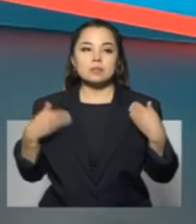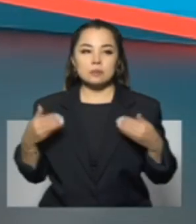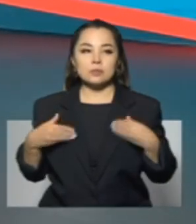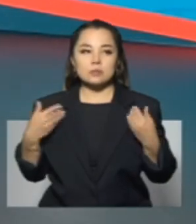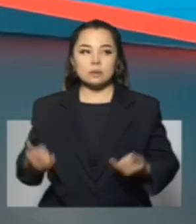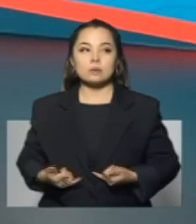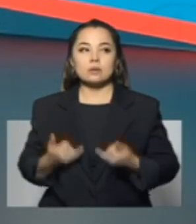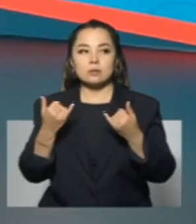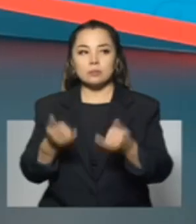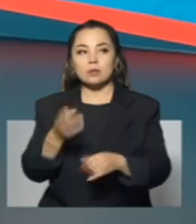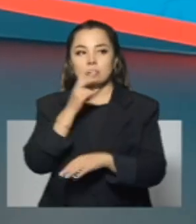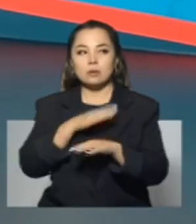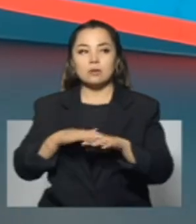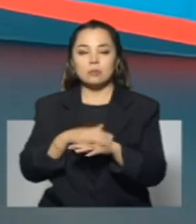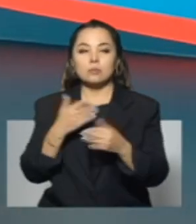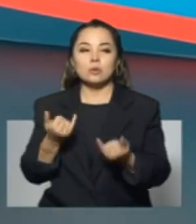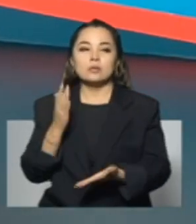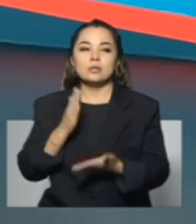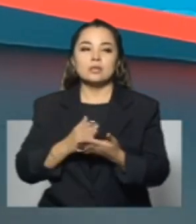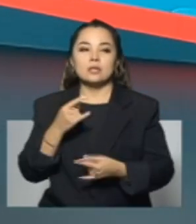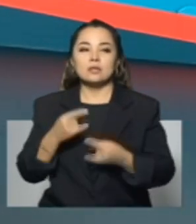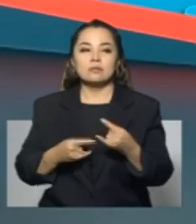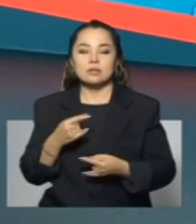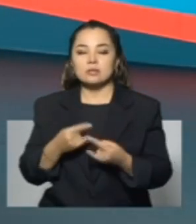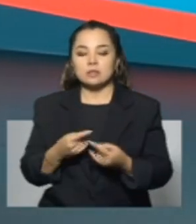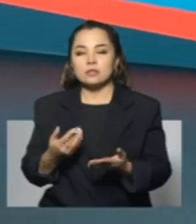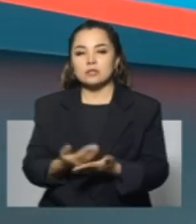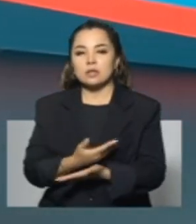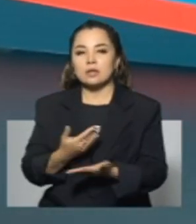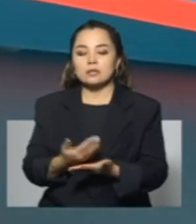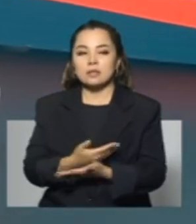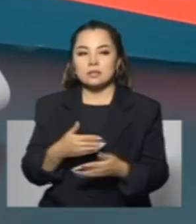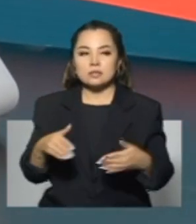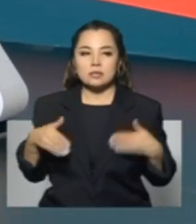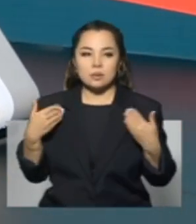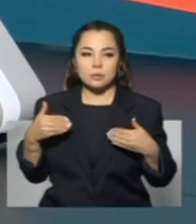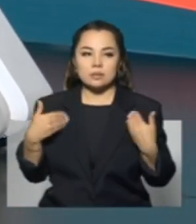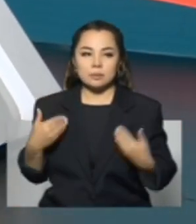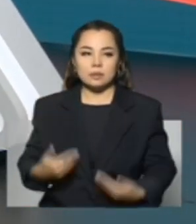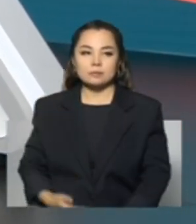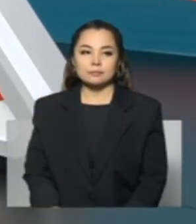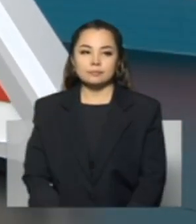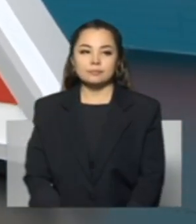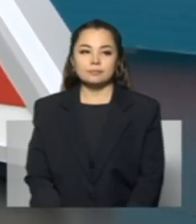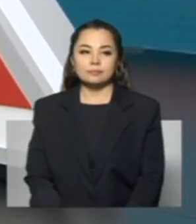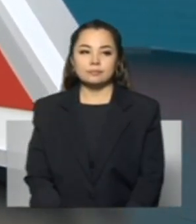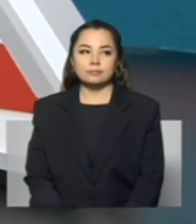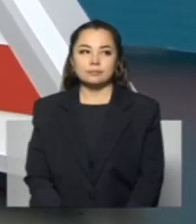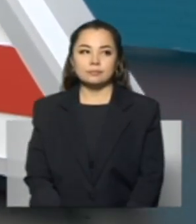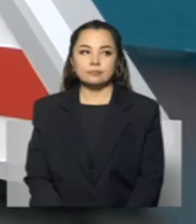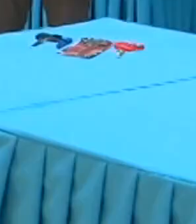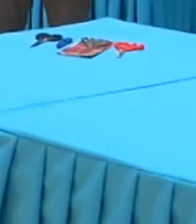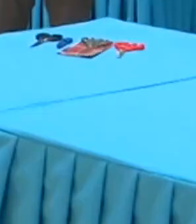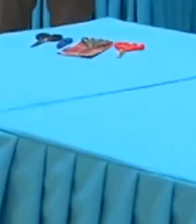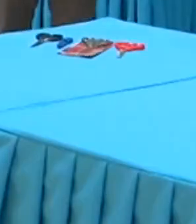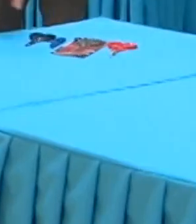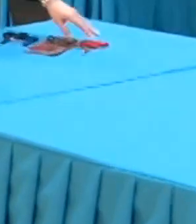амансыздар ма? Ұлттық арнаның тікелей эфирінде ақпарат сіздермен бірге мен Альбина Әшім және сурдоаудармашы Шырынжан Ғабыл.